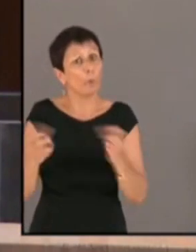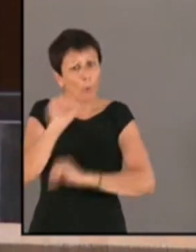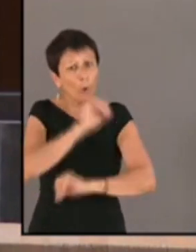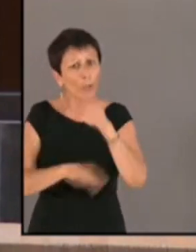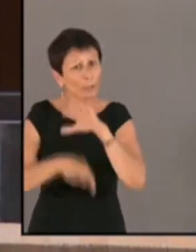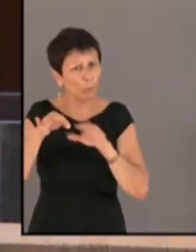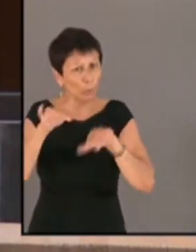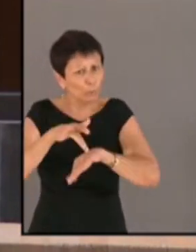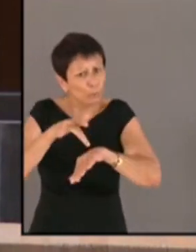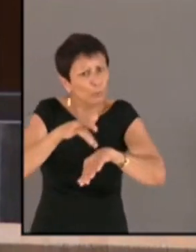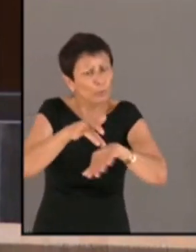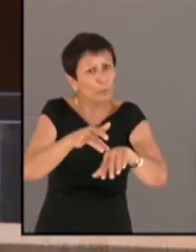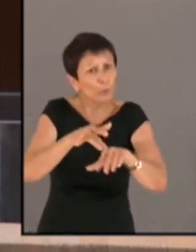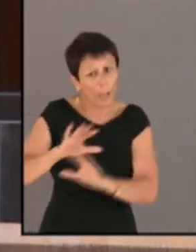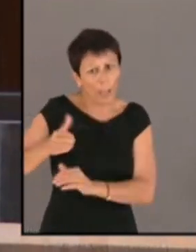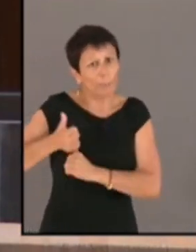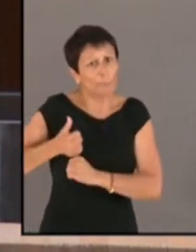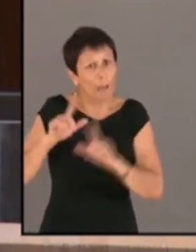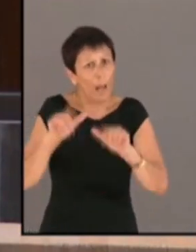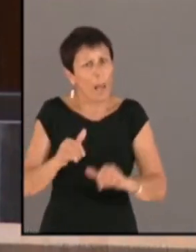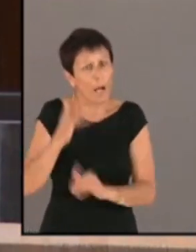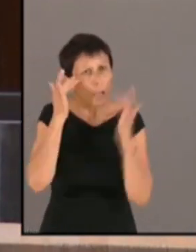d'organiser ces élections? Qu'est-ce qui a fait qu'encore une fois,